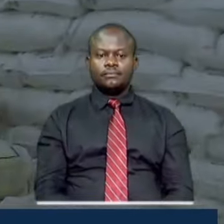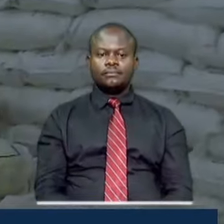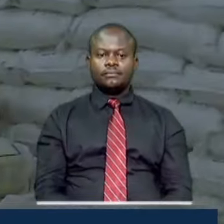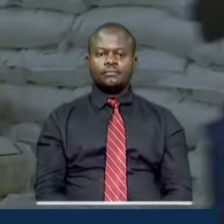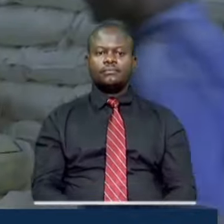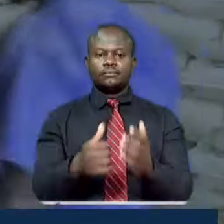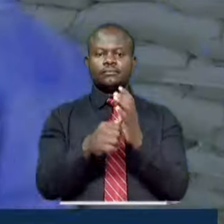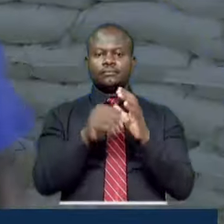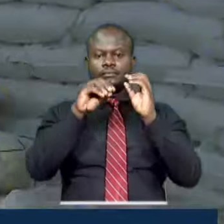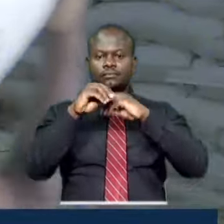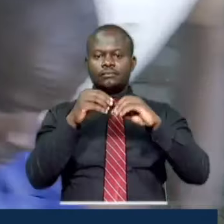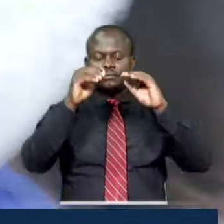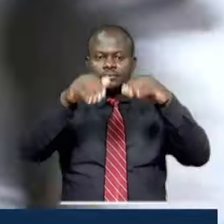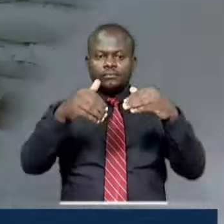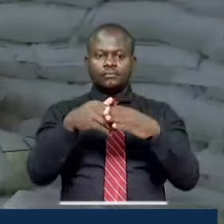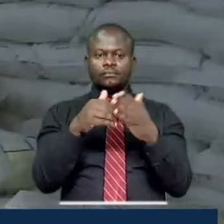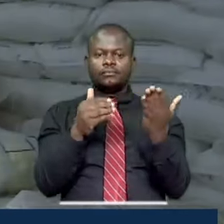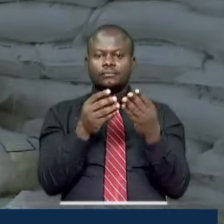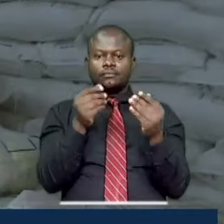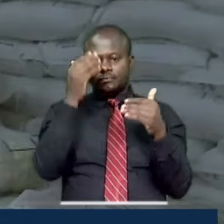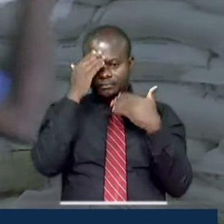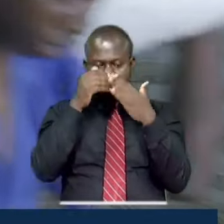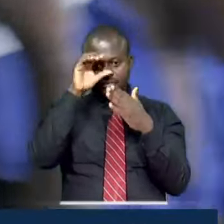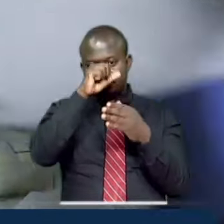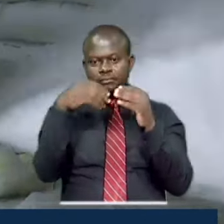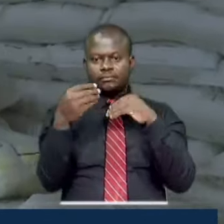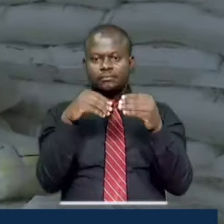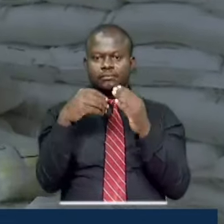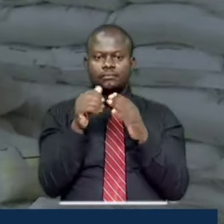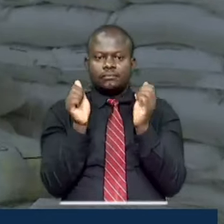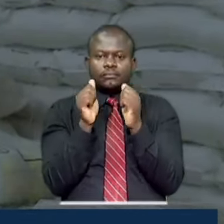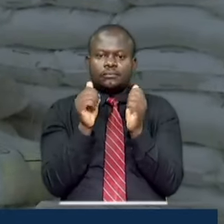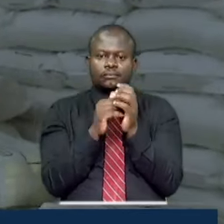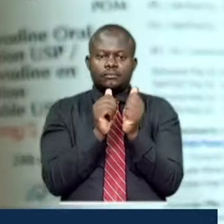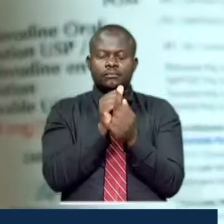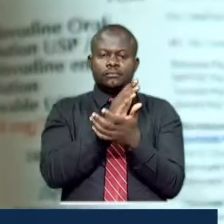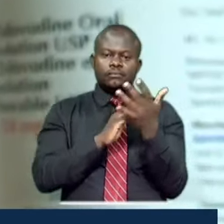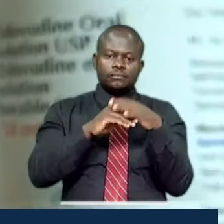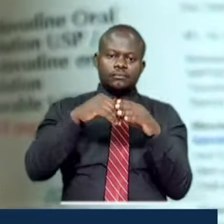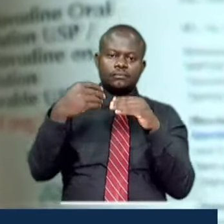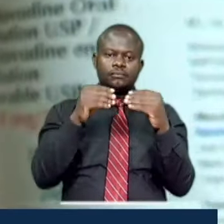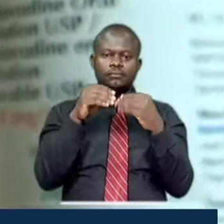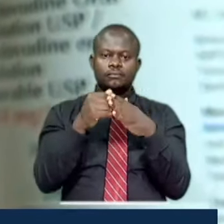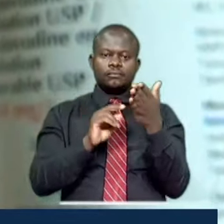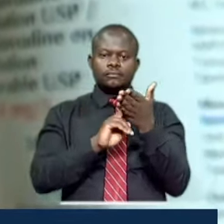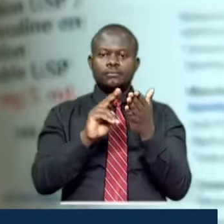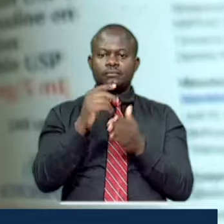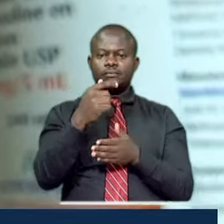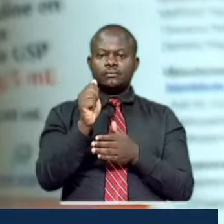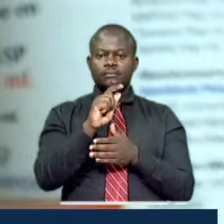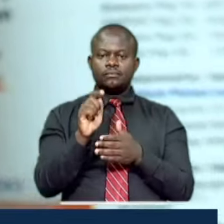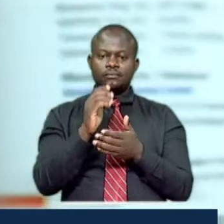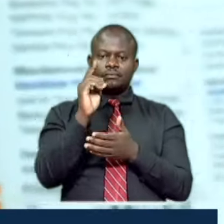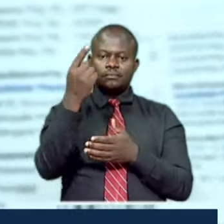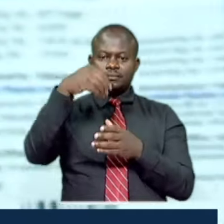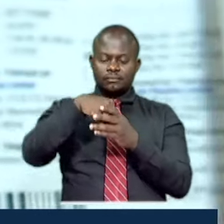Ikibazo cy’umusaruro w’ubuhinzi, imiti n’inkingo byangirika kubera ibura ry’ibikoresho bikonjesha, ndetse na bimwe muri ibyo bikoresho bikoresha gazi ihumanya ikirere, ni kimwe